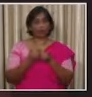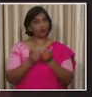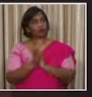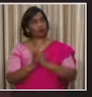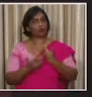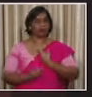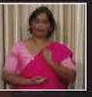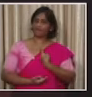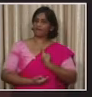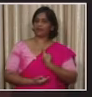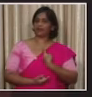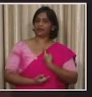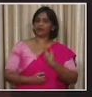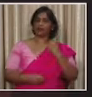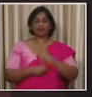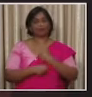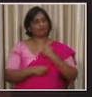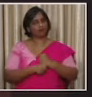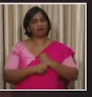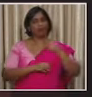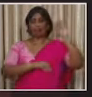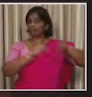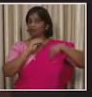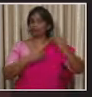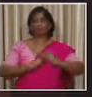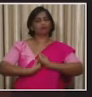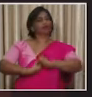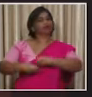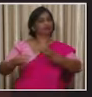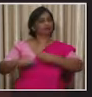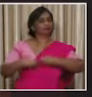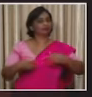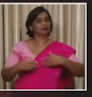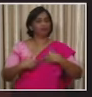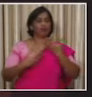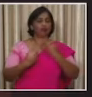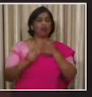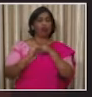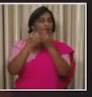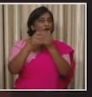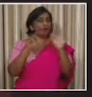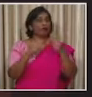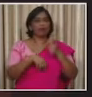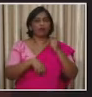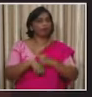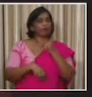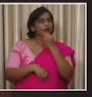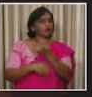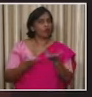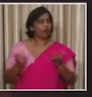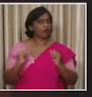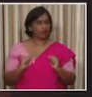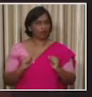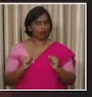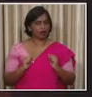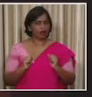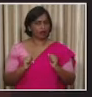විතරක් රජයෙන් ලැබෙන දේවල් බෙදා හදාගෙන විවෘත කරගෙන යන්නට ඉඩ ප්‍රස්ථාව ලැබෙන්නේ කොහොමද?